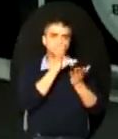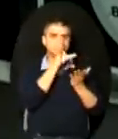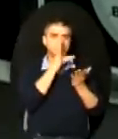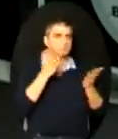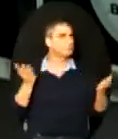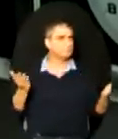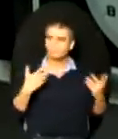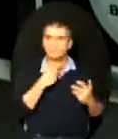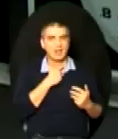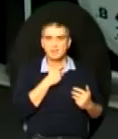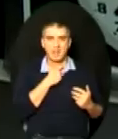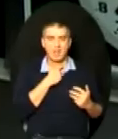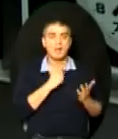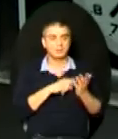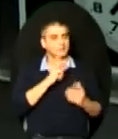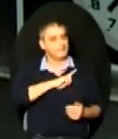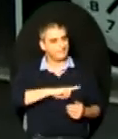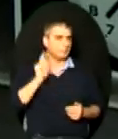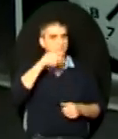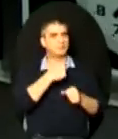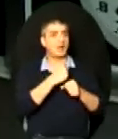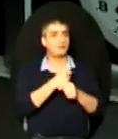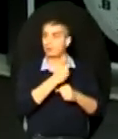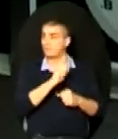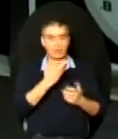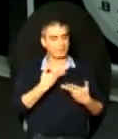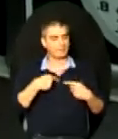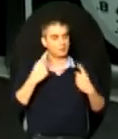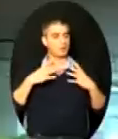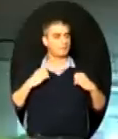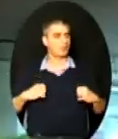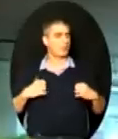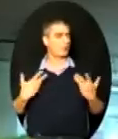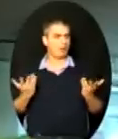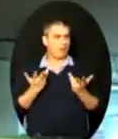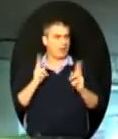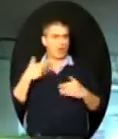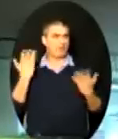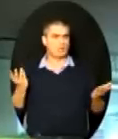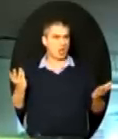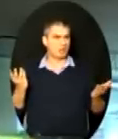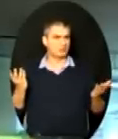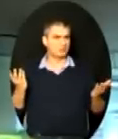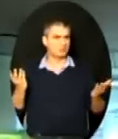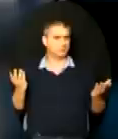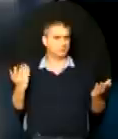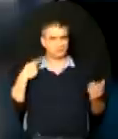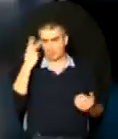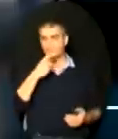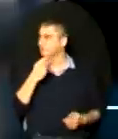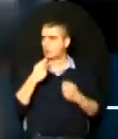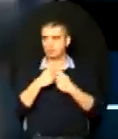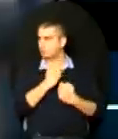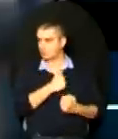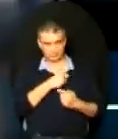הביתה. אין להם ברירה. לכן הם גם צריכים להגיע לעבודה, והם גם לא זוכים ליום מנוחה. איך ייתכן בדבר כזה במדינתנו? זה בכלל לא עניין של